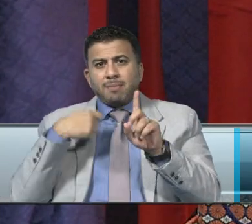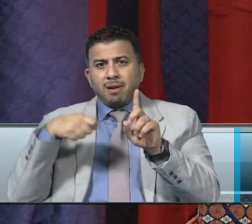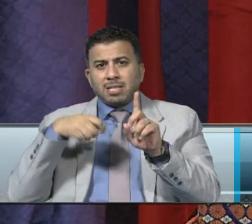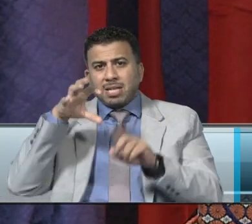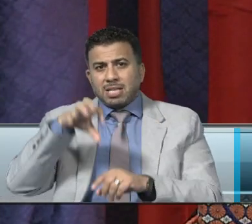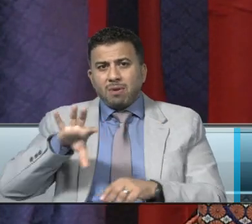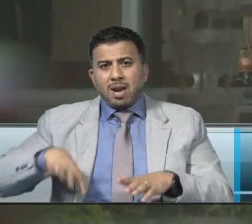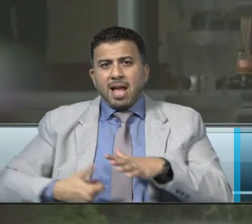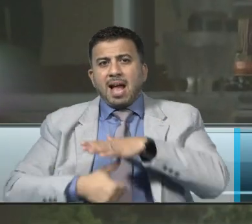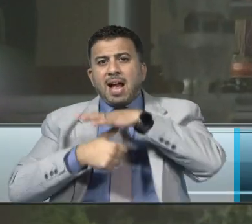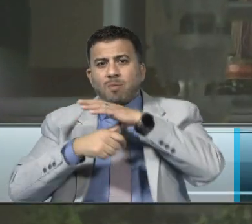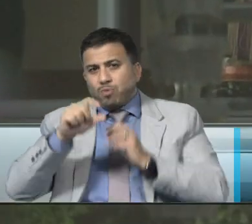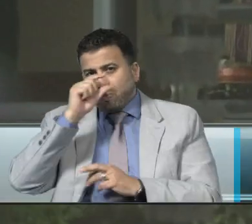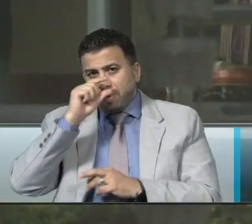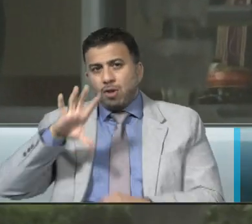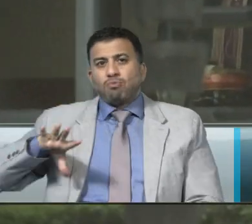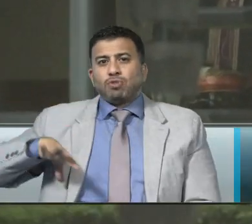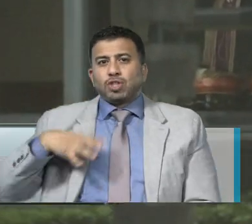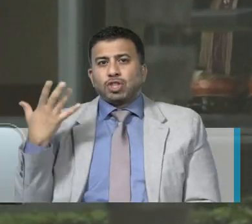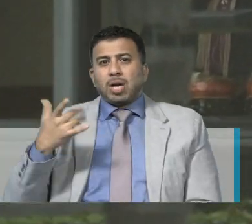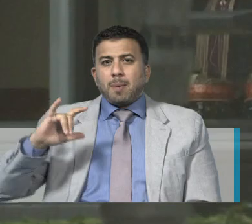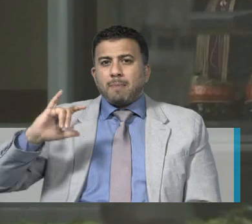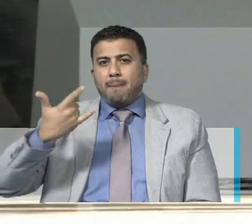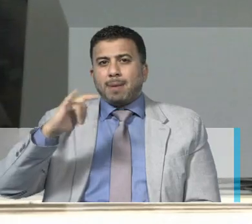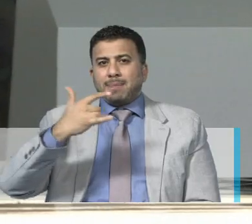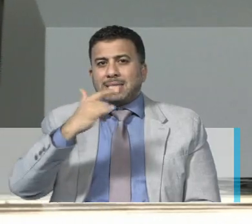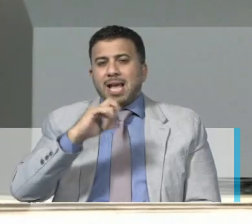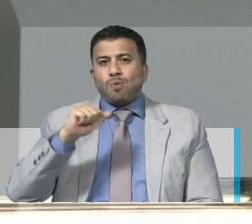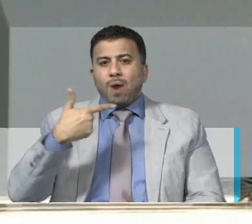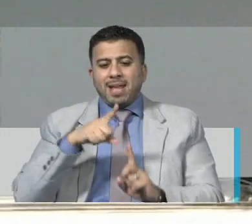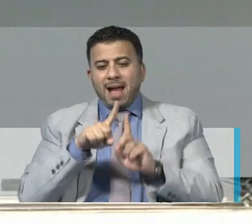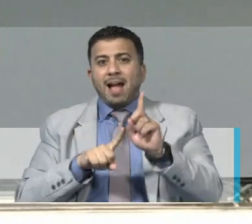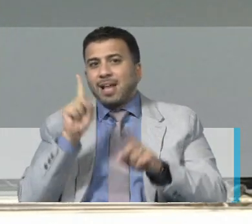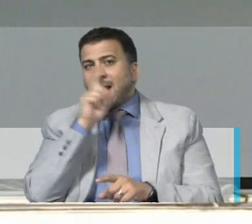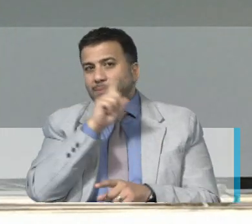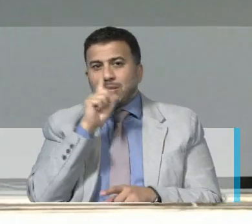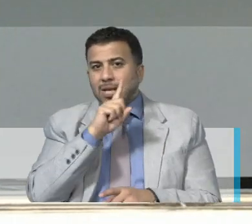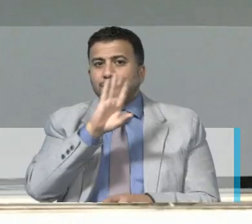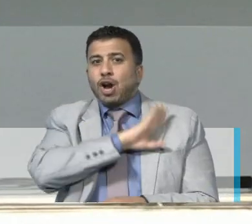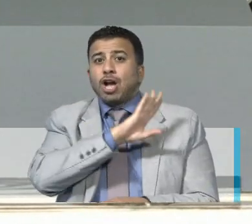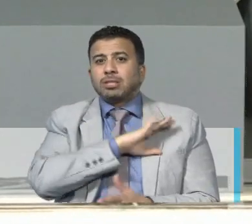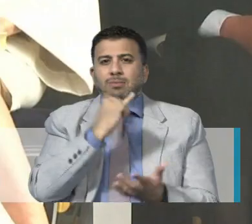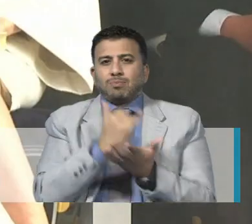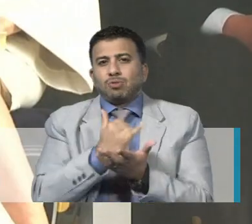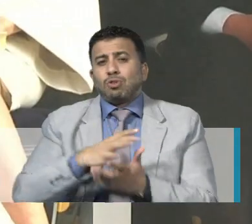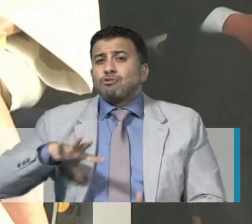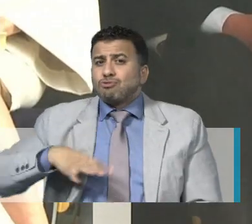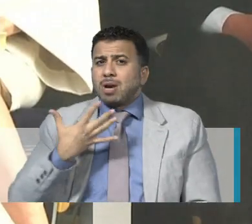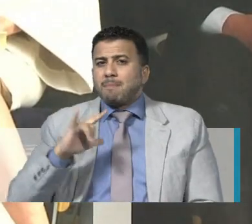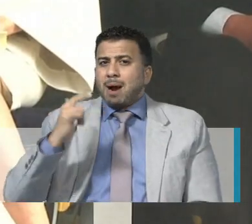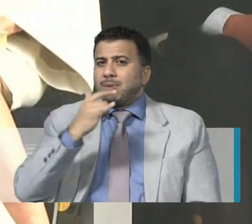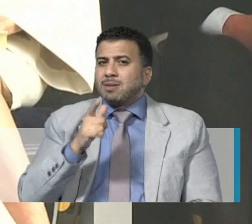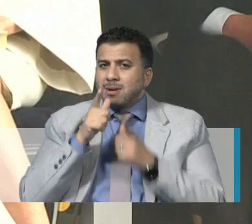الدولة رئيس مجلس الوزراء حاكم دبي، وصاحب السمو الشيخ محمد بن زايد آل نهيان ولي عهد أبوظبي نائب القائد